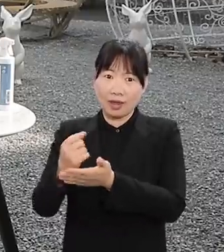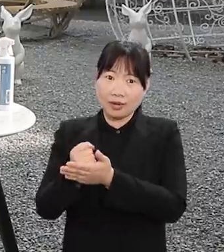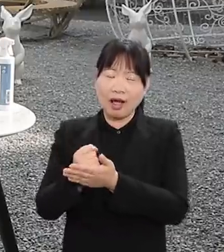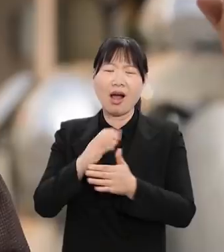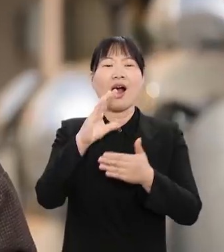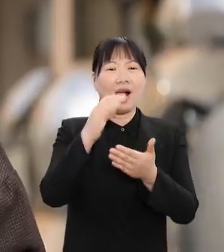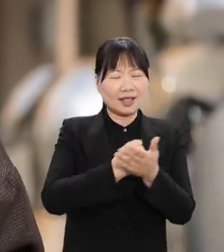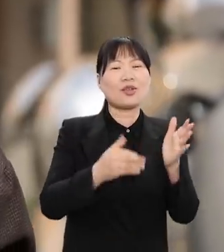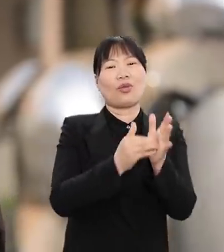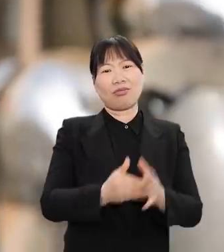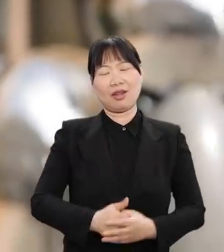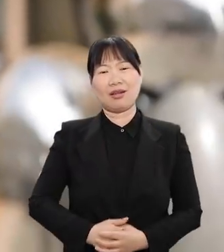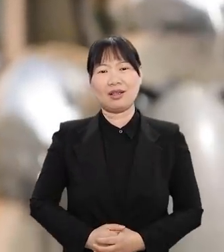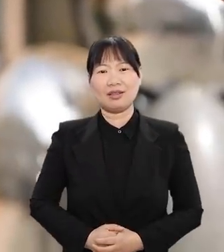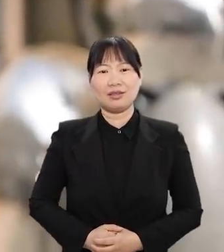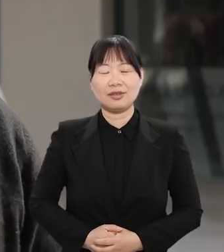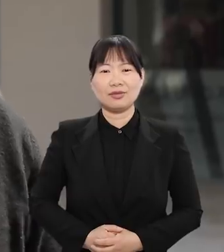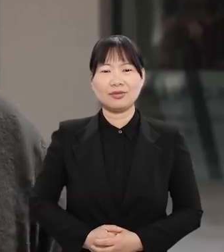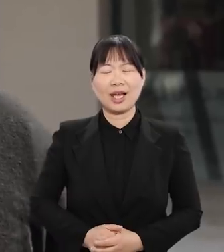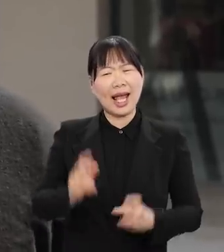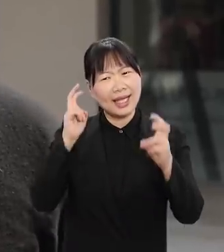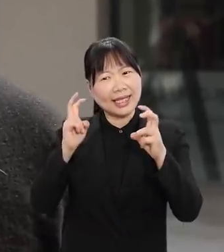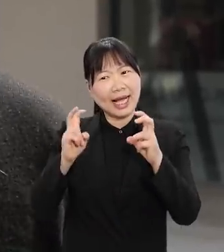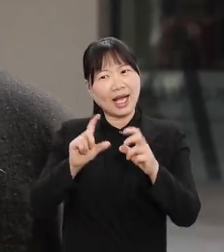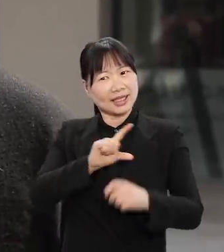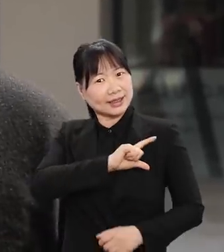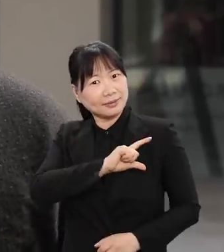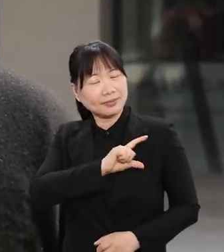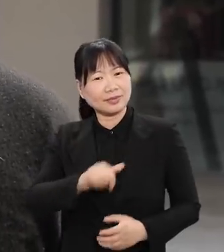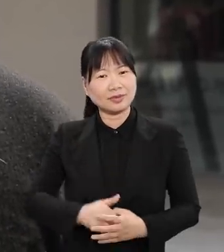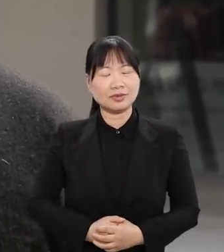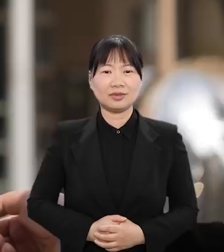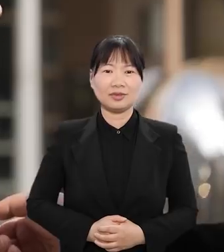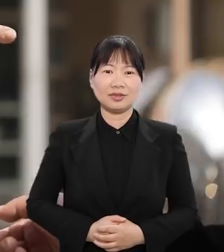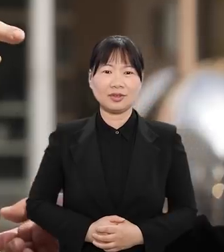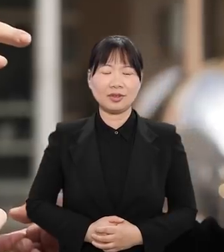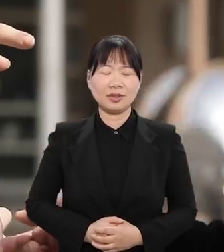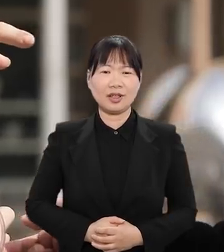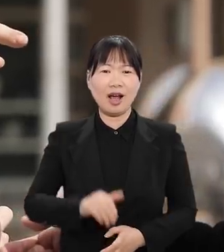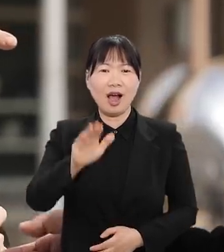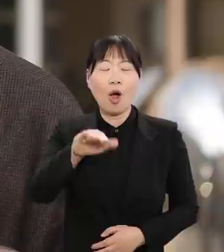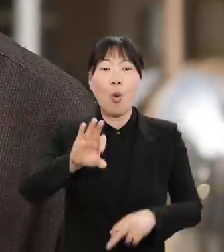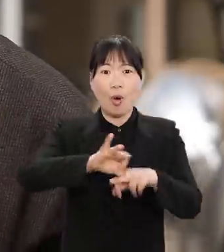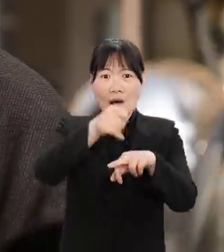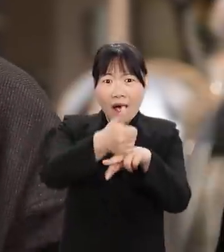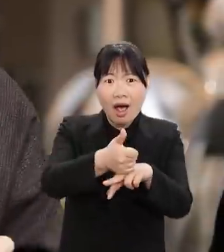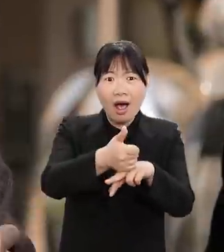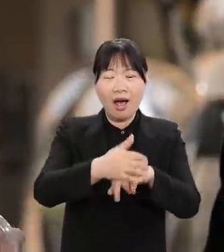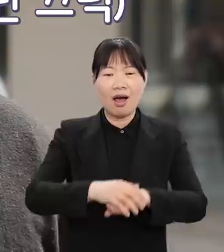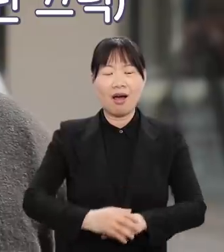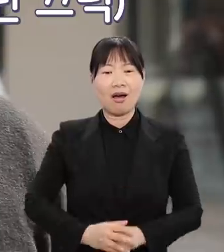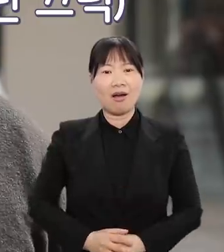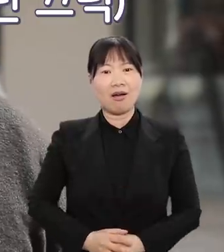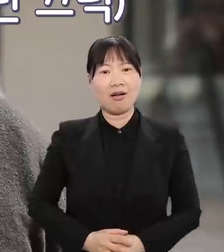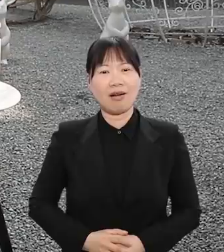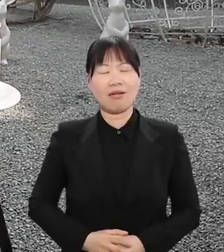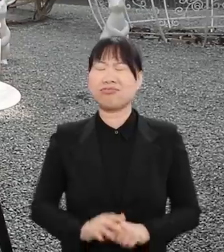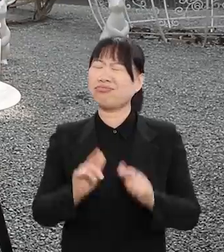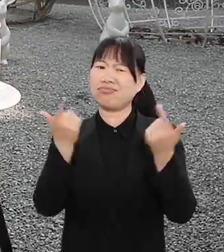가졌다? 가졌었다지, got. 야 이게 어떤 브랜드 이름인가요? 야, 왕.